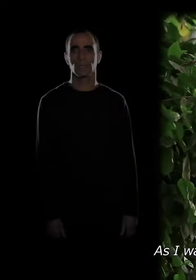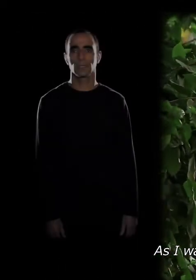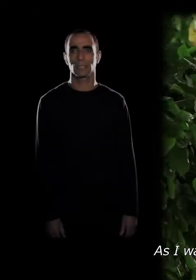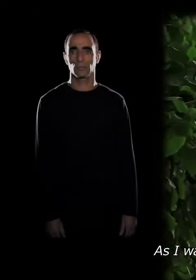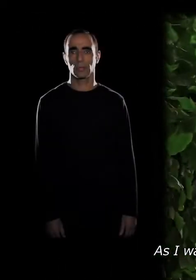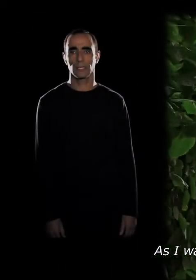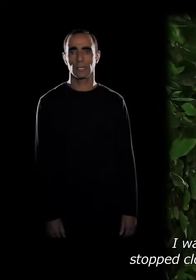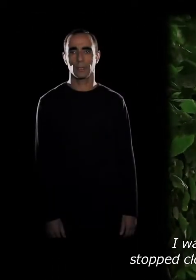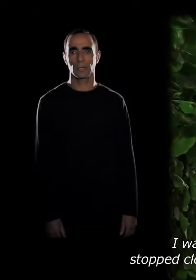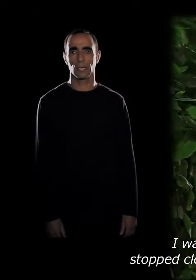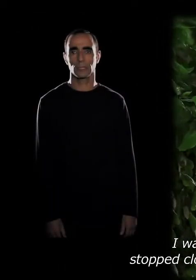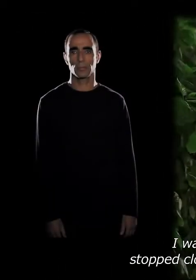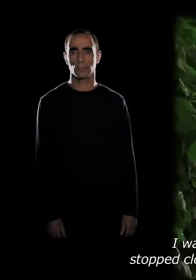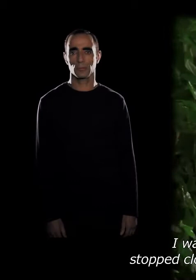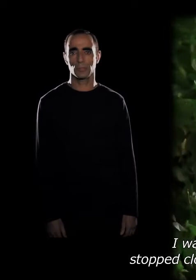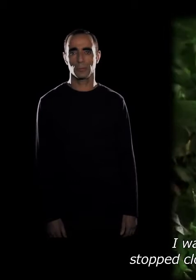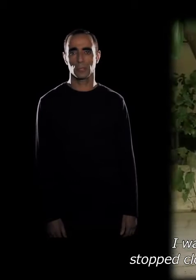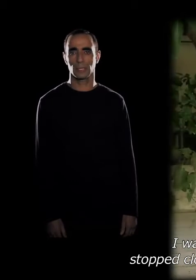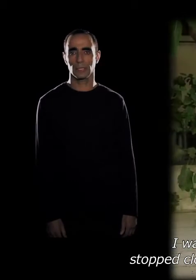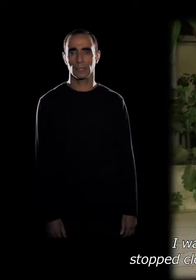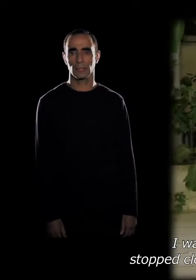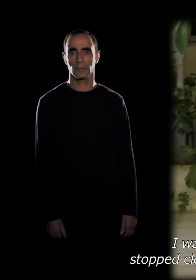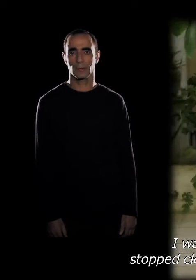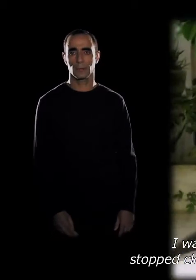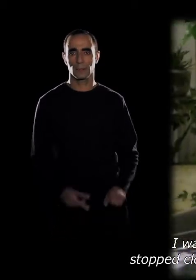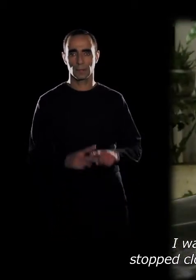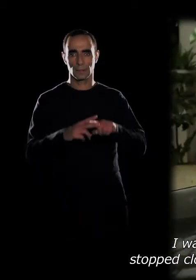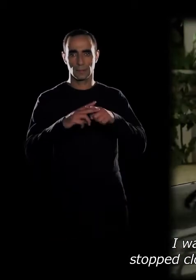جرتها كيف وقفت لها كهربا كحلة طب الشفور من شباك وقللها